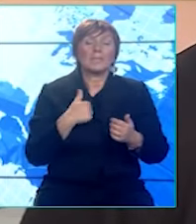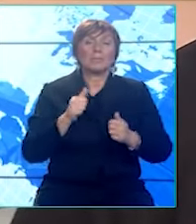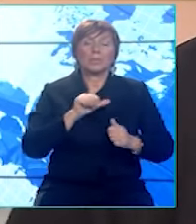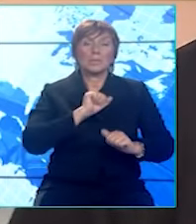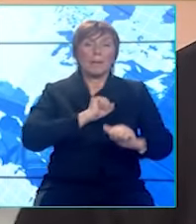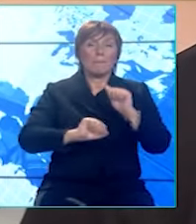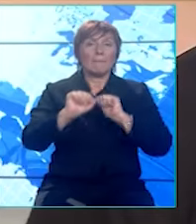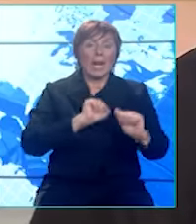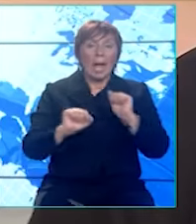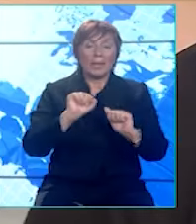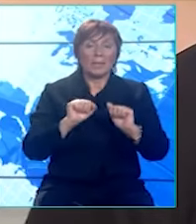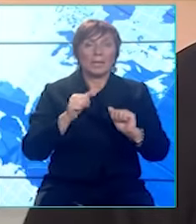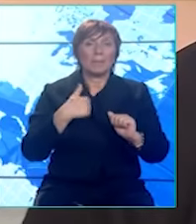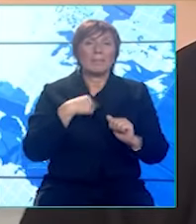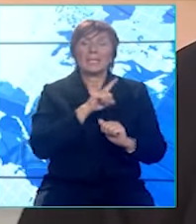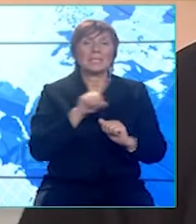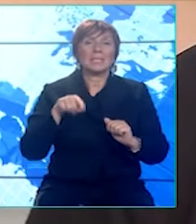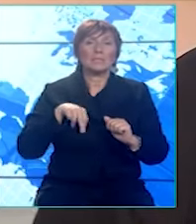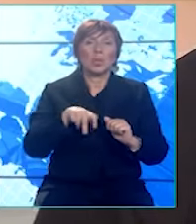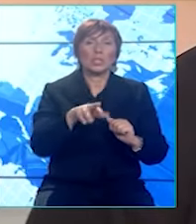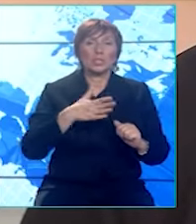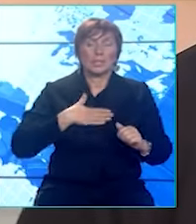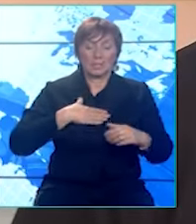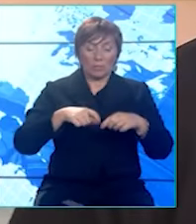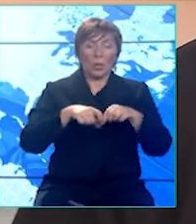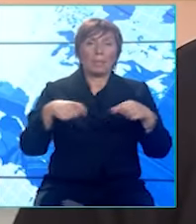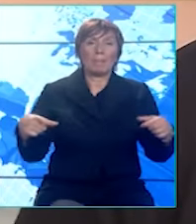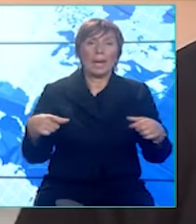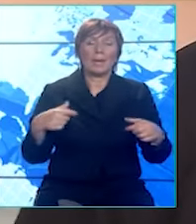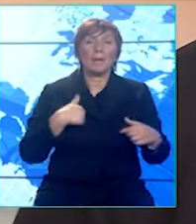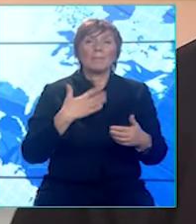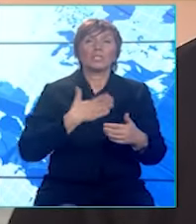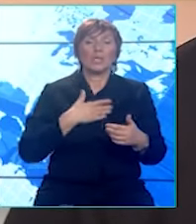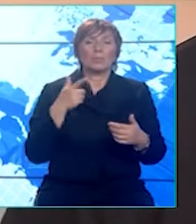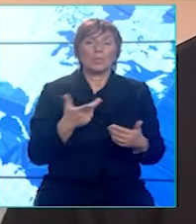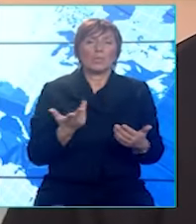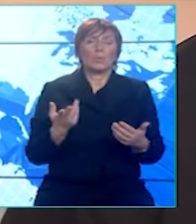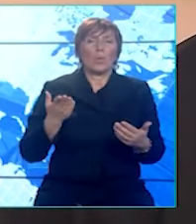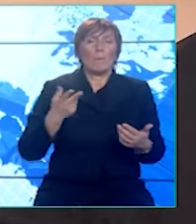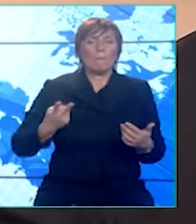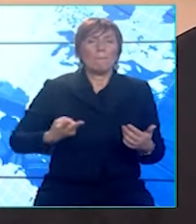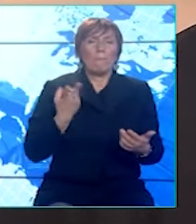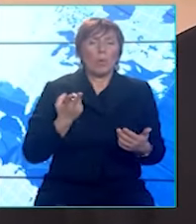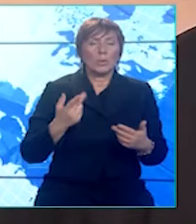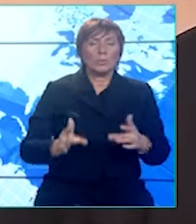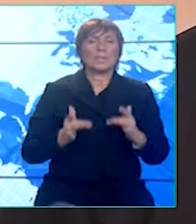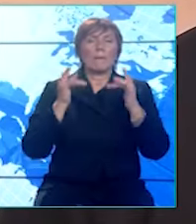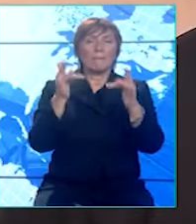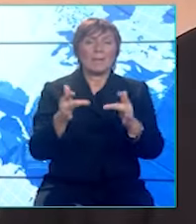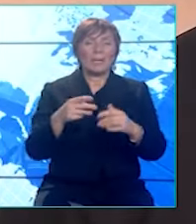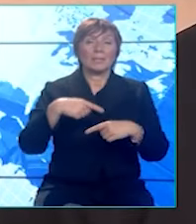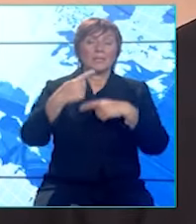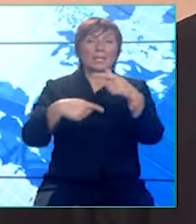se branili, mi smo branitelji bili. Mi nigdje nismo išli sa svog praga, mi smo branili. I mi hoćemo da tu časnost i taj ponos prenesemo na